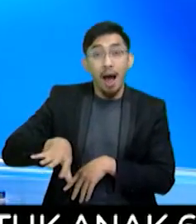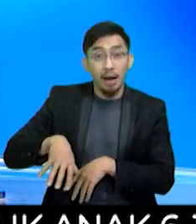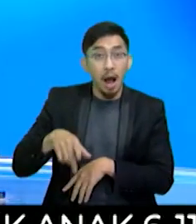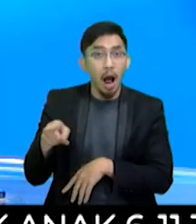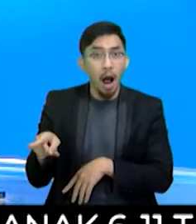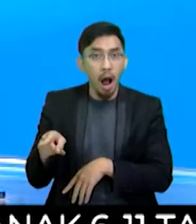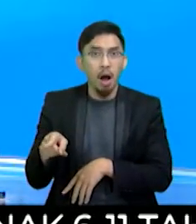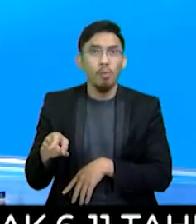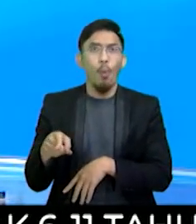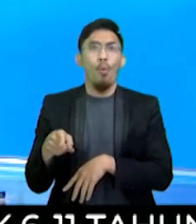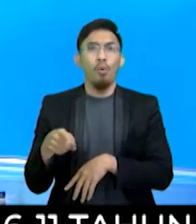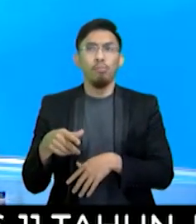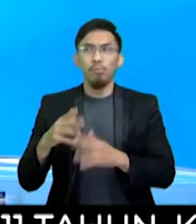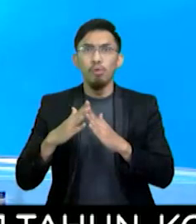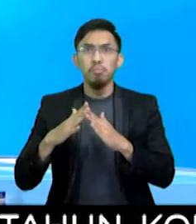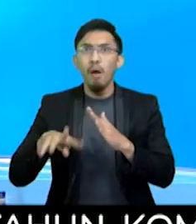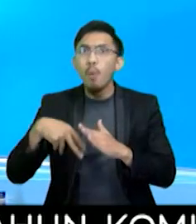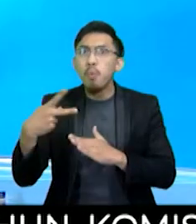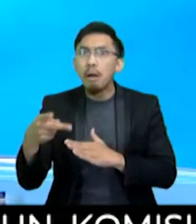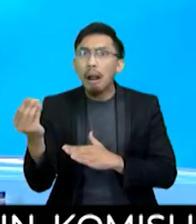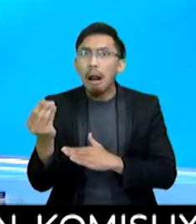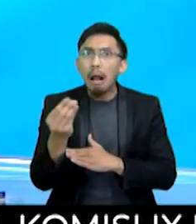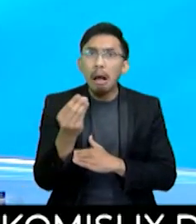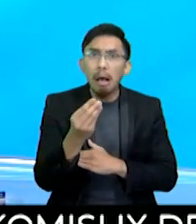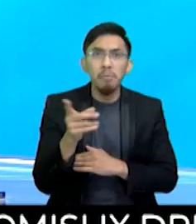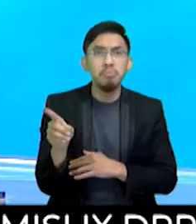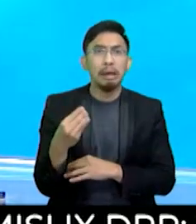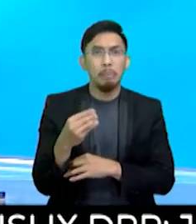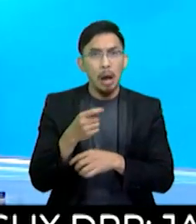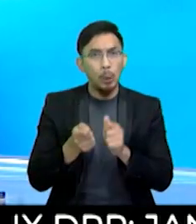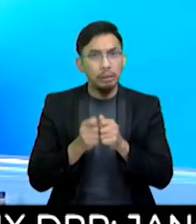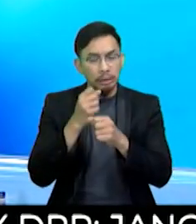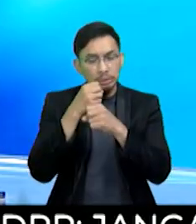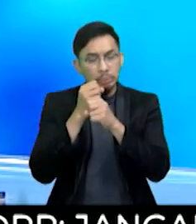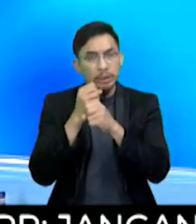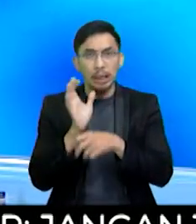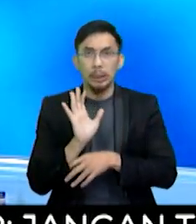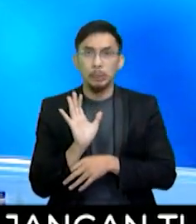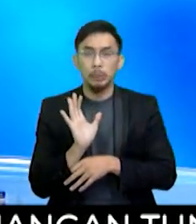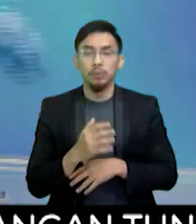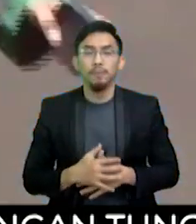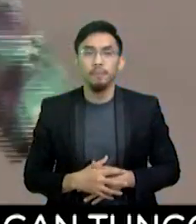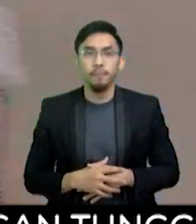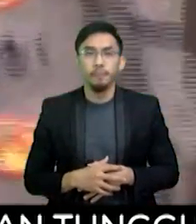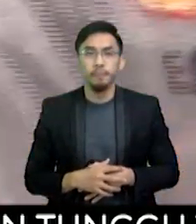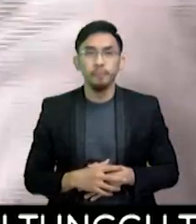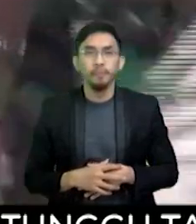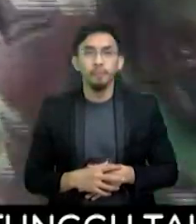keluarganya justru nekat berkeliaran di luar rumah dan enggan menjalani tes PCR.